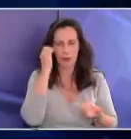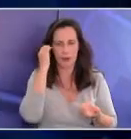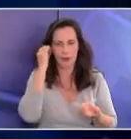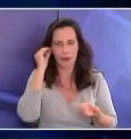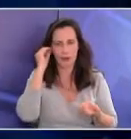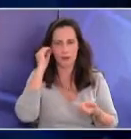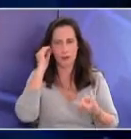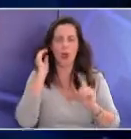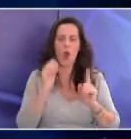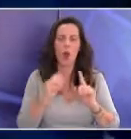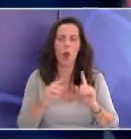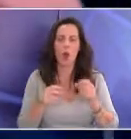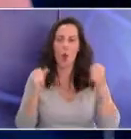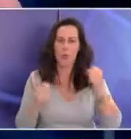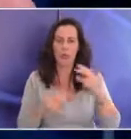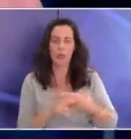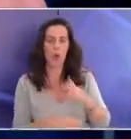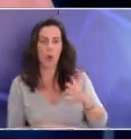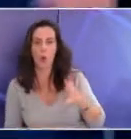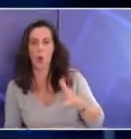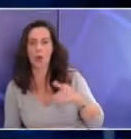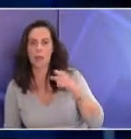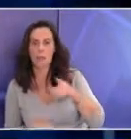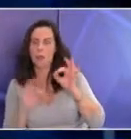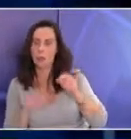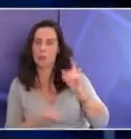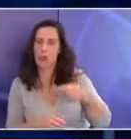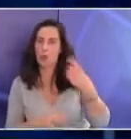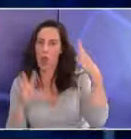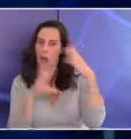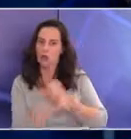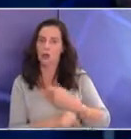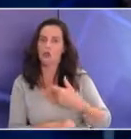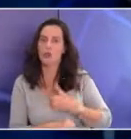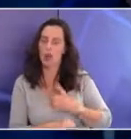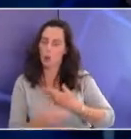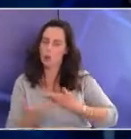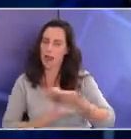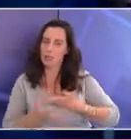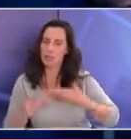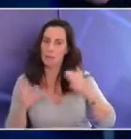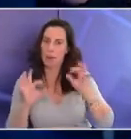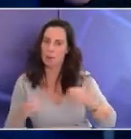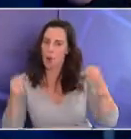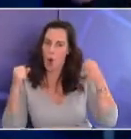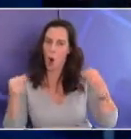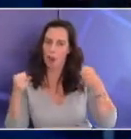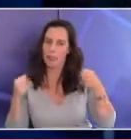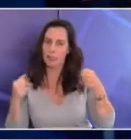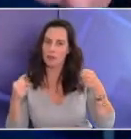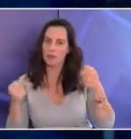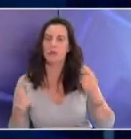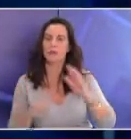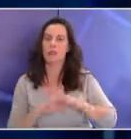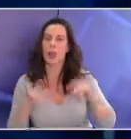כאוהדת ספורט קלאסית, אלא קצת... לא, אז אולי זו בדיוק צריכה להיות הגישה, שאנחנו מתייחסים באמת לאוהדים, לאותם אוהדים